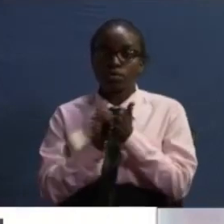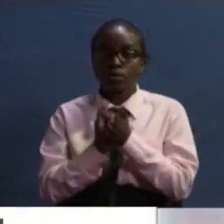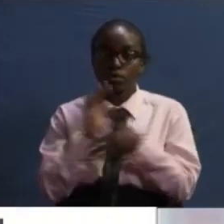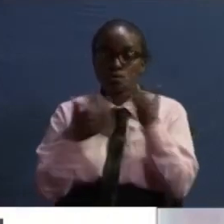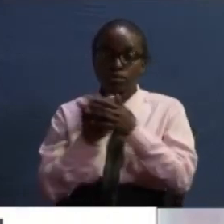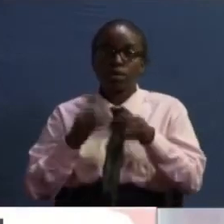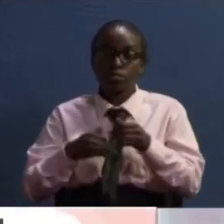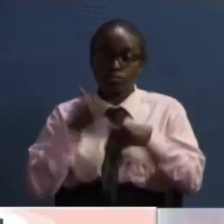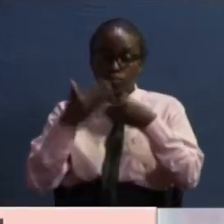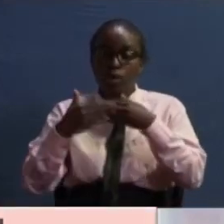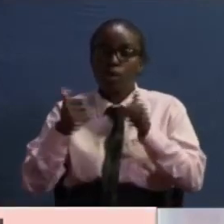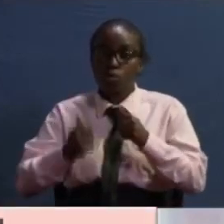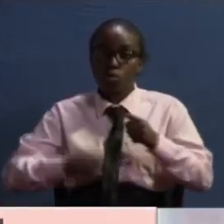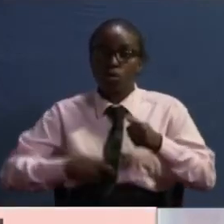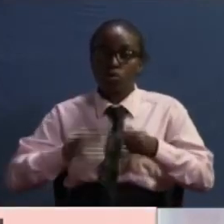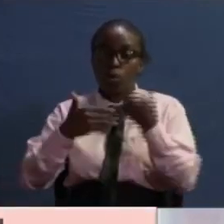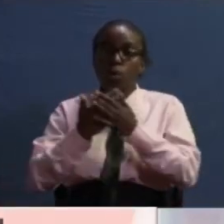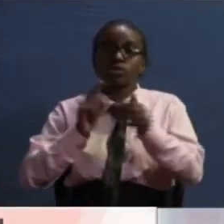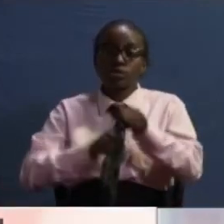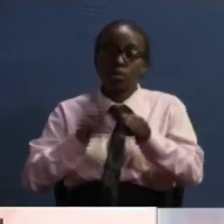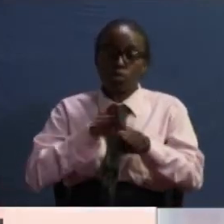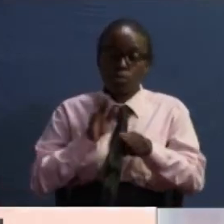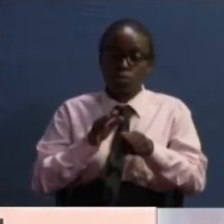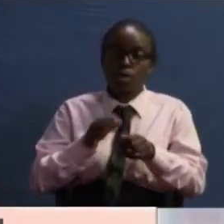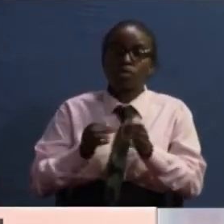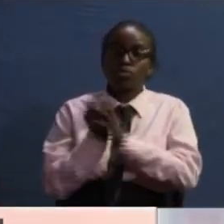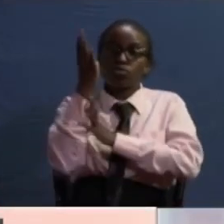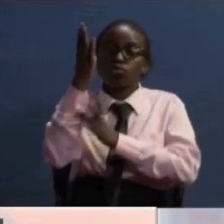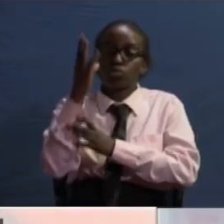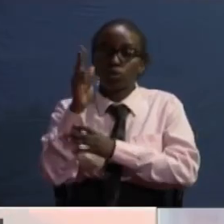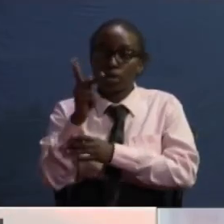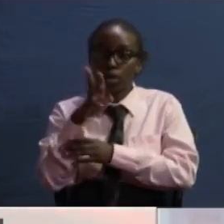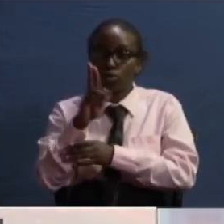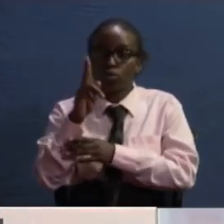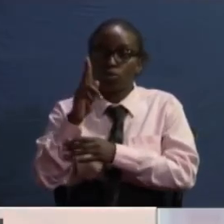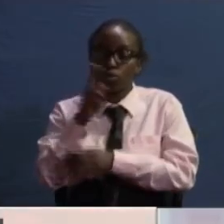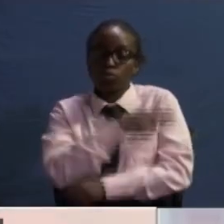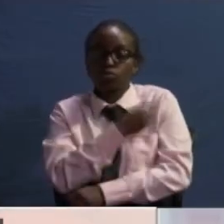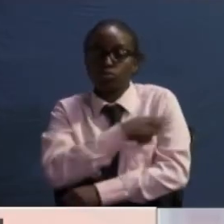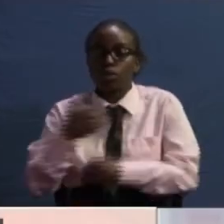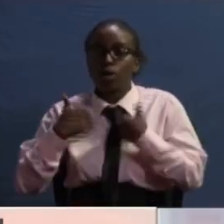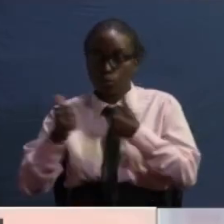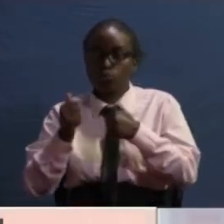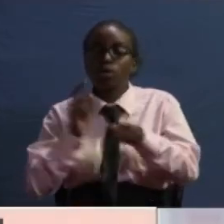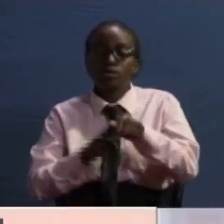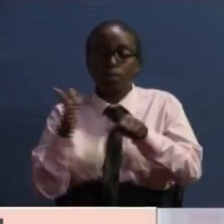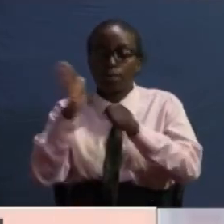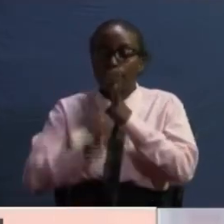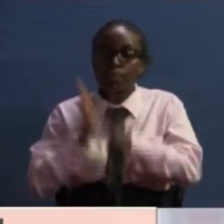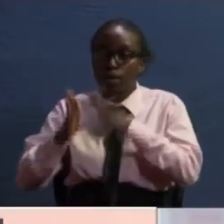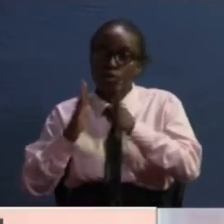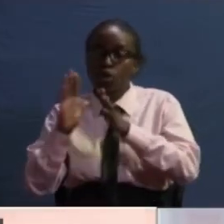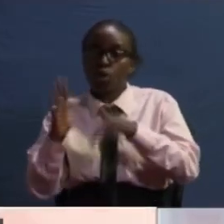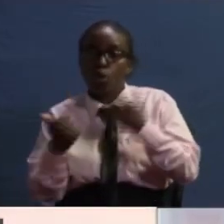kwamba kitovu cha kuwawezesha wanawake kiuchumi cha Chuo Kikuu cha Kenyatta KU WIHAB kimeandaa kongamano la washikadau